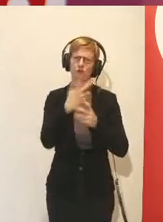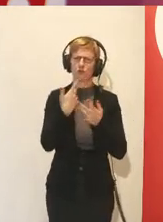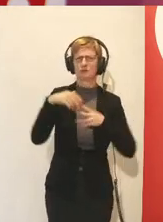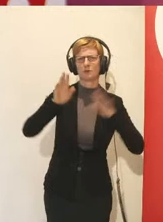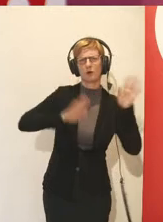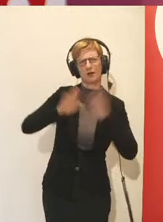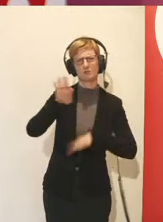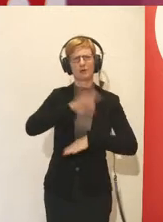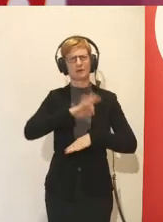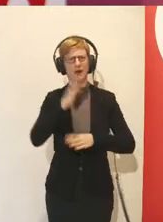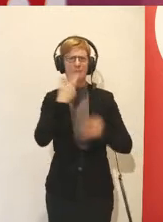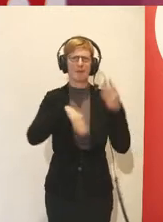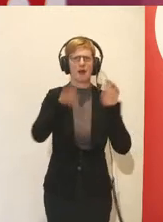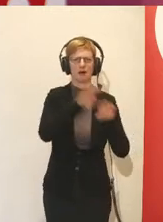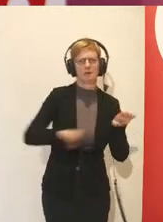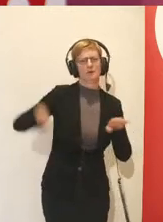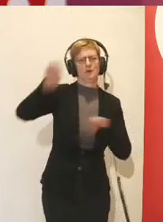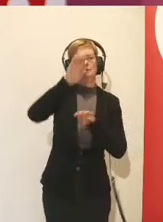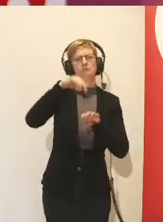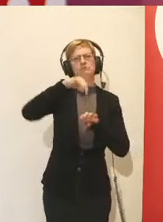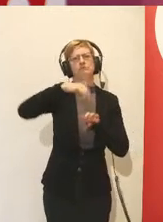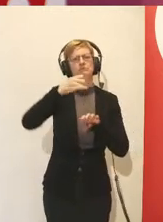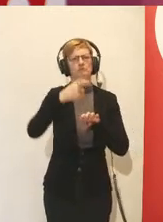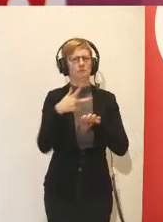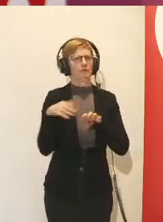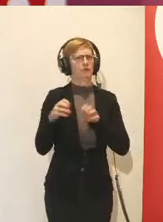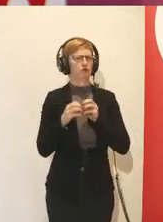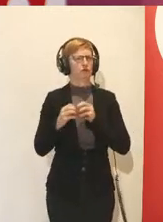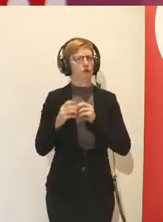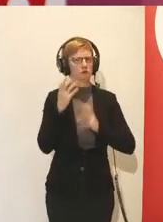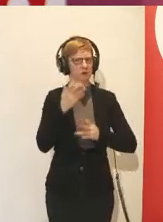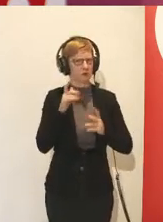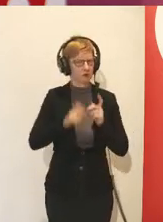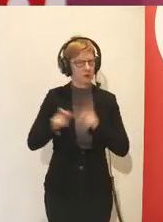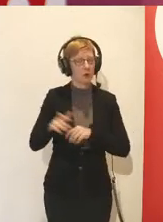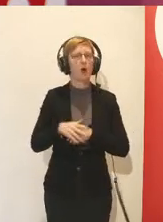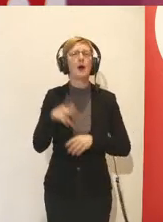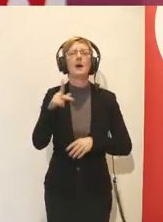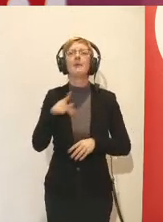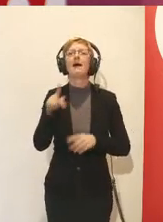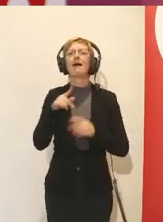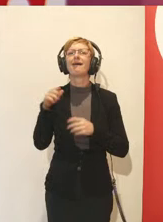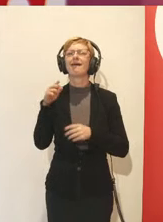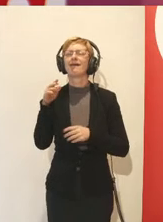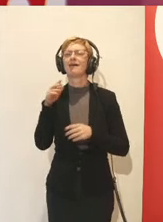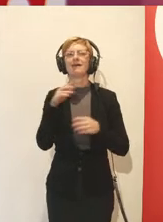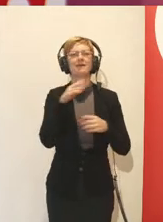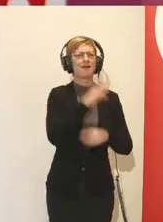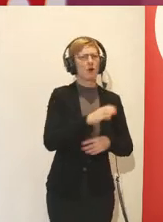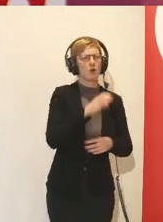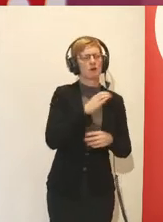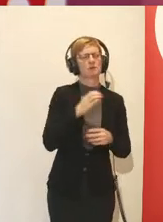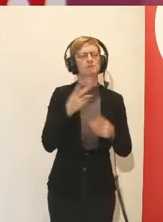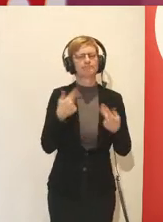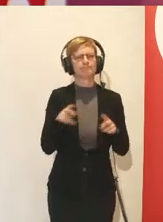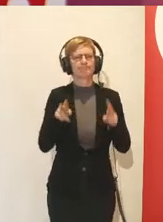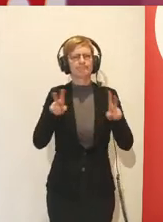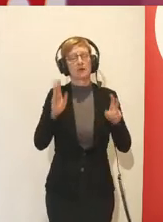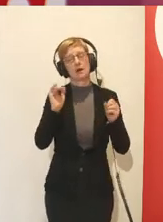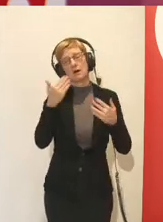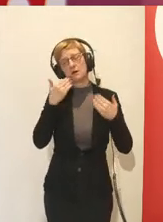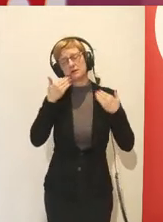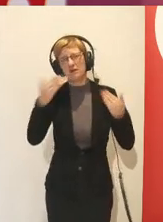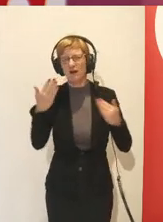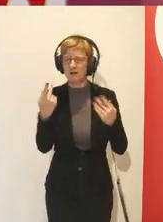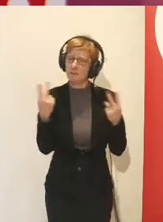vor den verschwörungstheoretikern legen und die dritte vorbemerkung nun pia caroline die geht an euch weil es ist in der tat ein großer dank für das